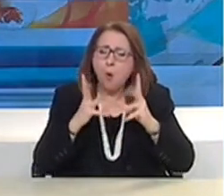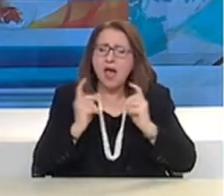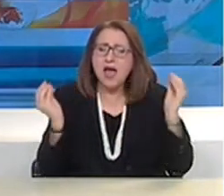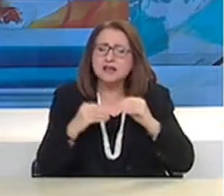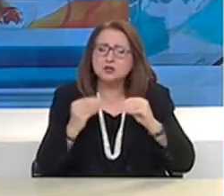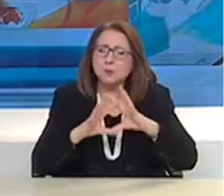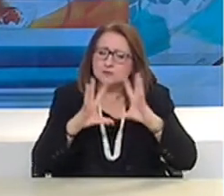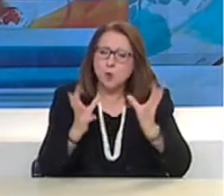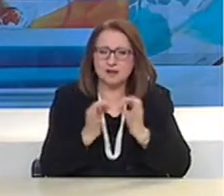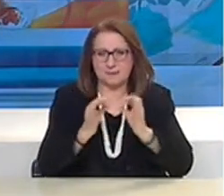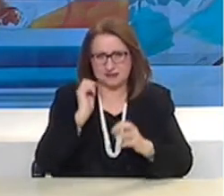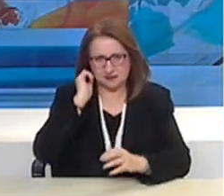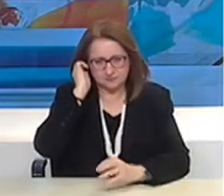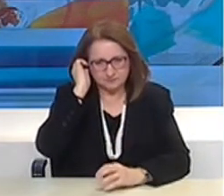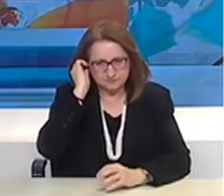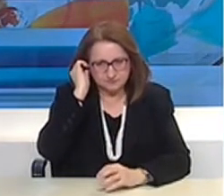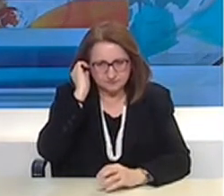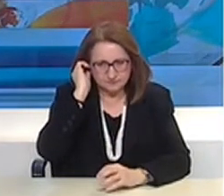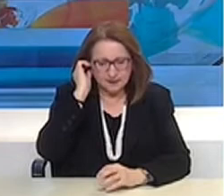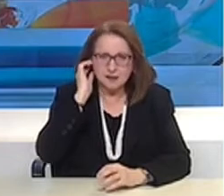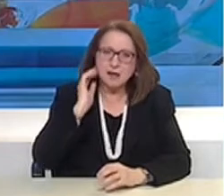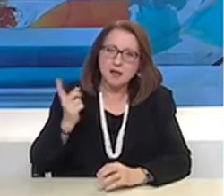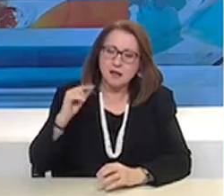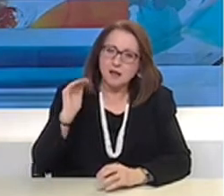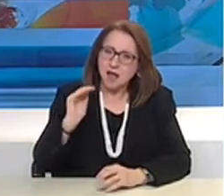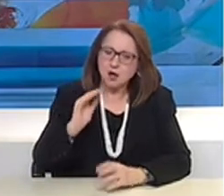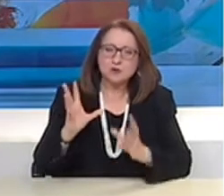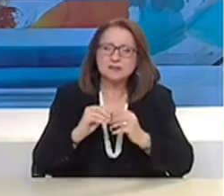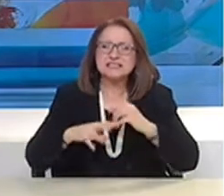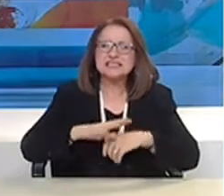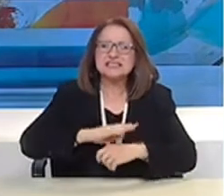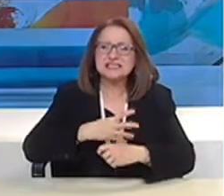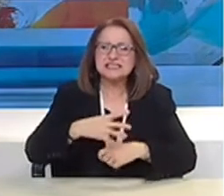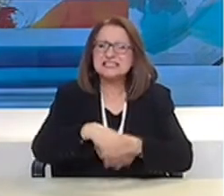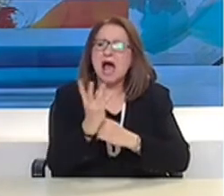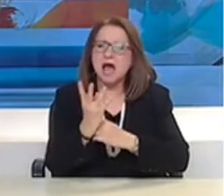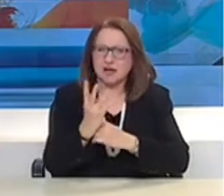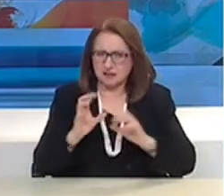Επόμενη ερώτηση από την κυρία Παπακοστοπούλου για το Star Channel. Κύριε καθηγητά, στις οδηγίες που δώσατε στους παιδιάτρους εξετάζεται και